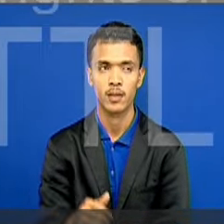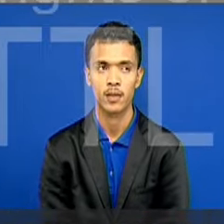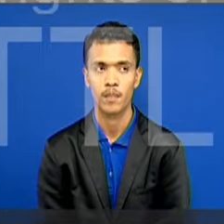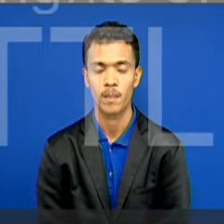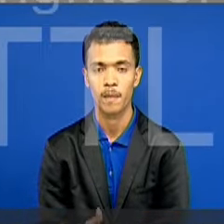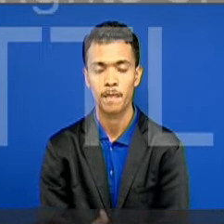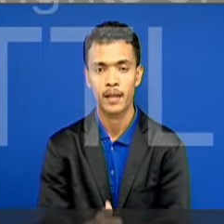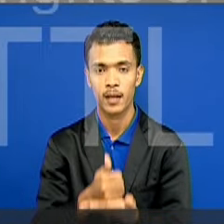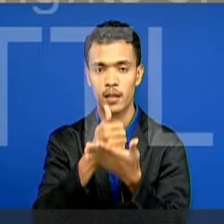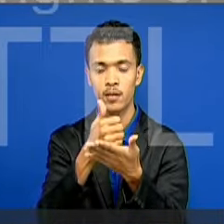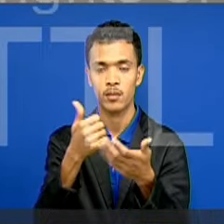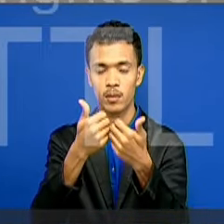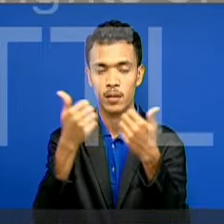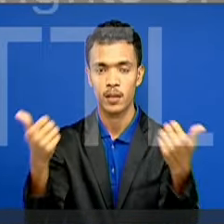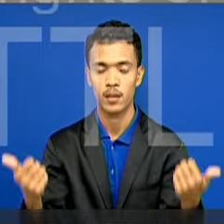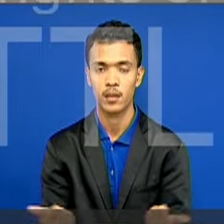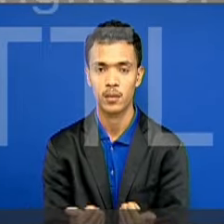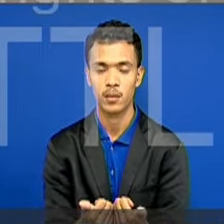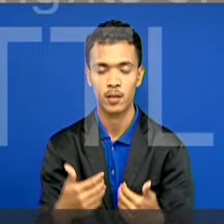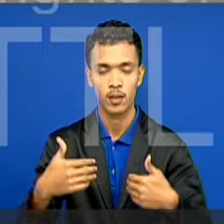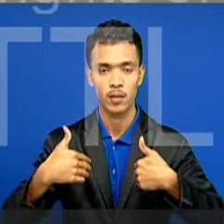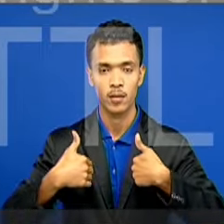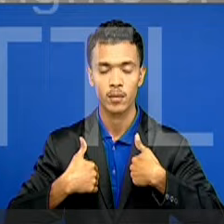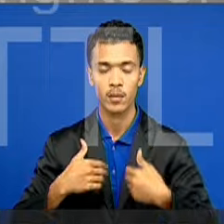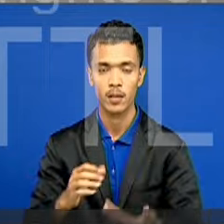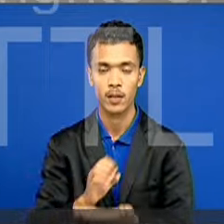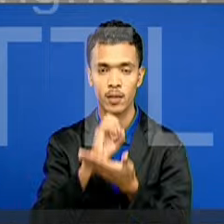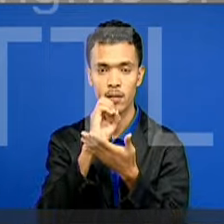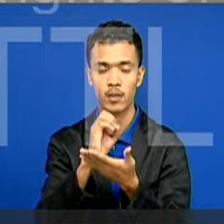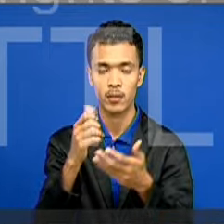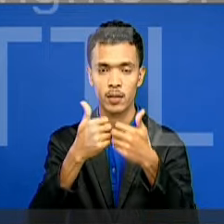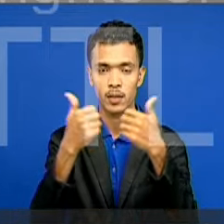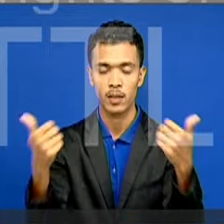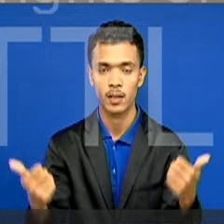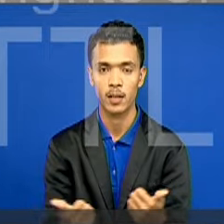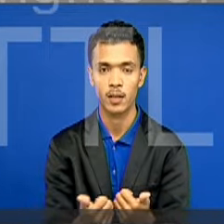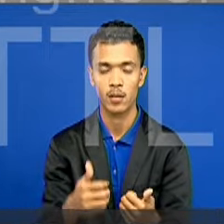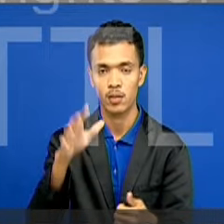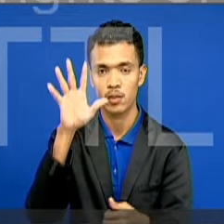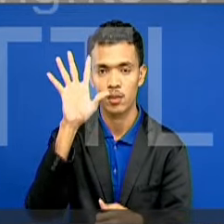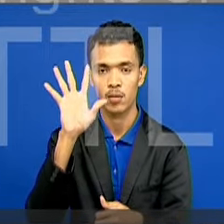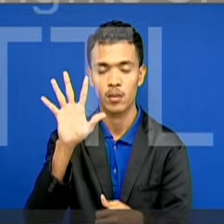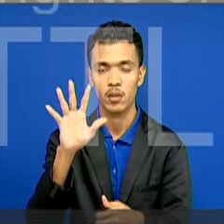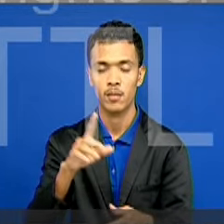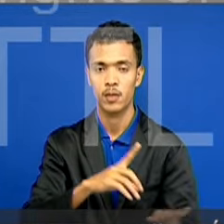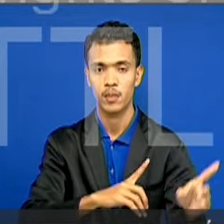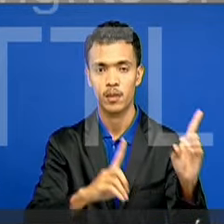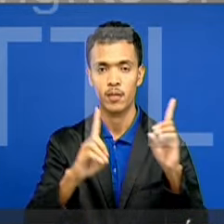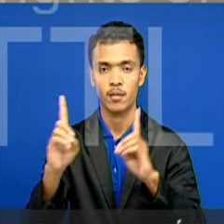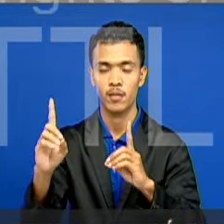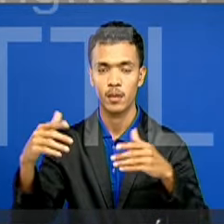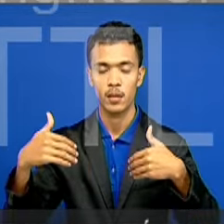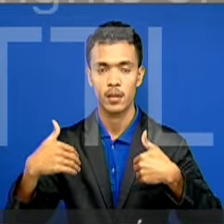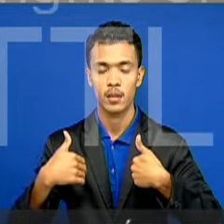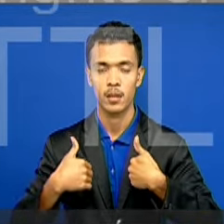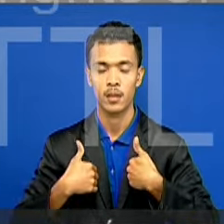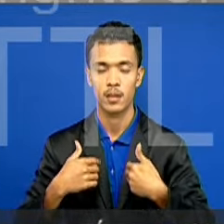Kapasita asosiasau nia regional, ya okusi ya asosiasau lima, nebe establese ya